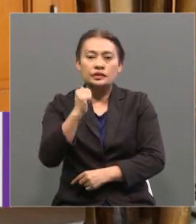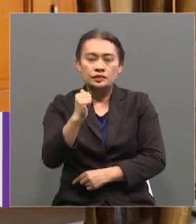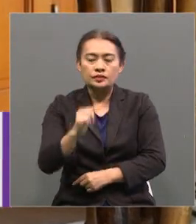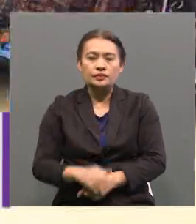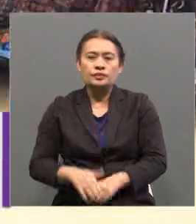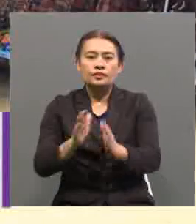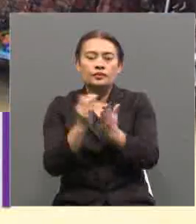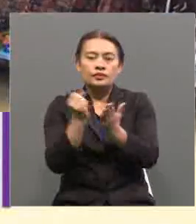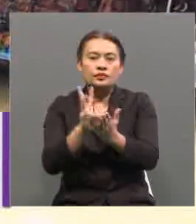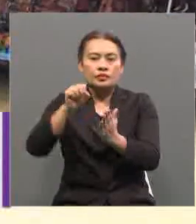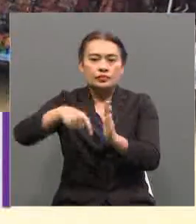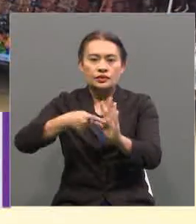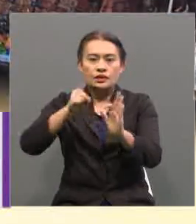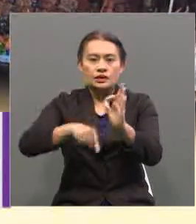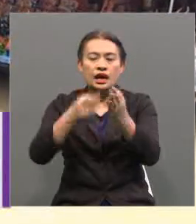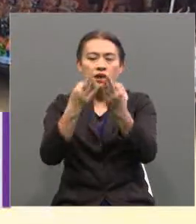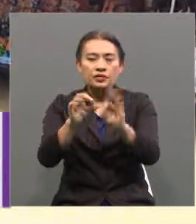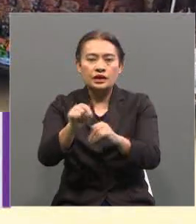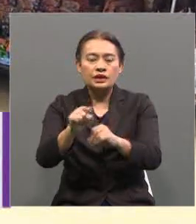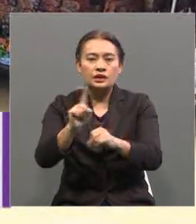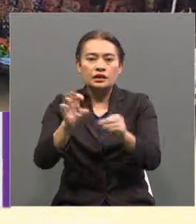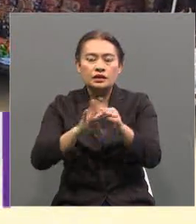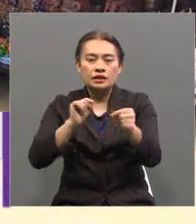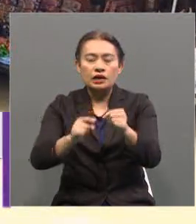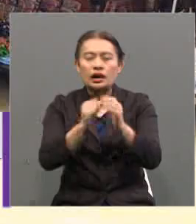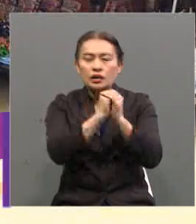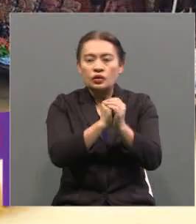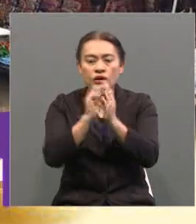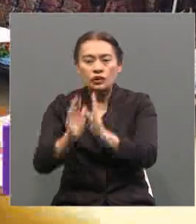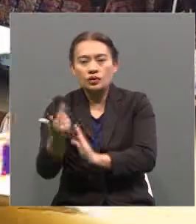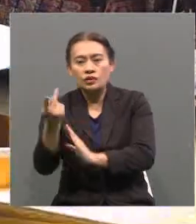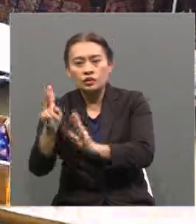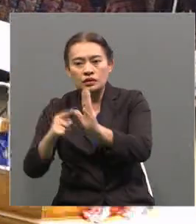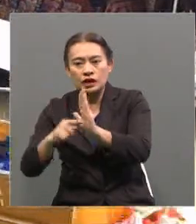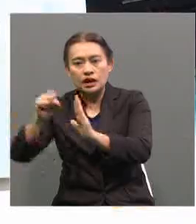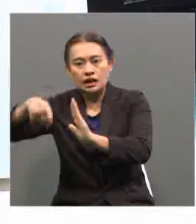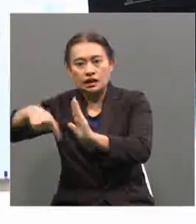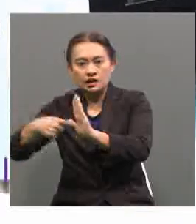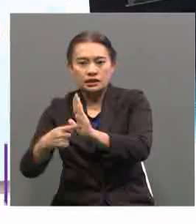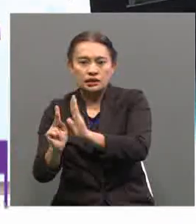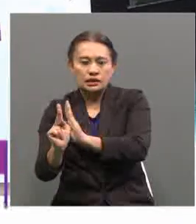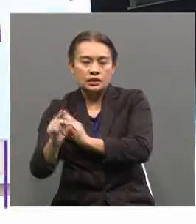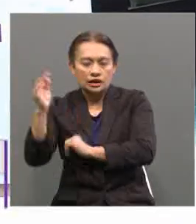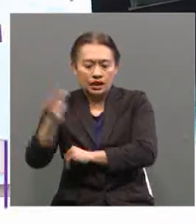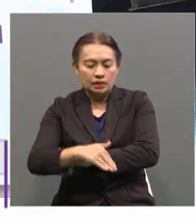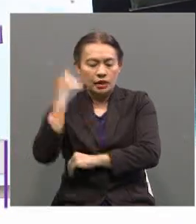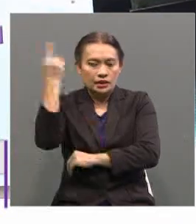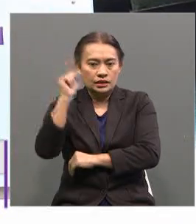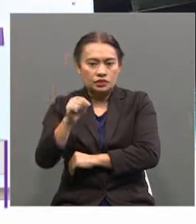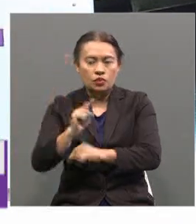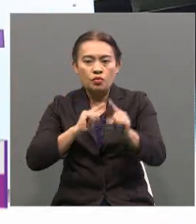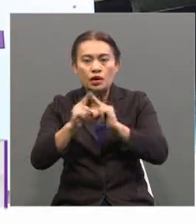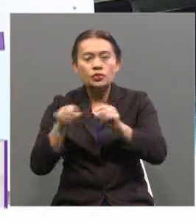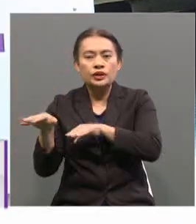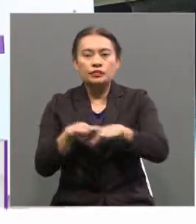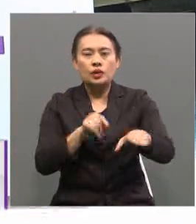วีซ่าฟรีเนี่ยช่วยดึงนักท่องเที่ยวทั้งชาวจีนและคาซัคสถานให้มาเที่ยวประเทศไทยมากขึ้นแล้วทางท่าเรือเนี่ยเขามาพูดคุย